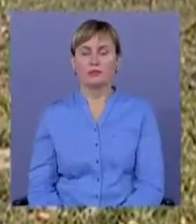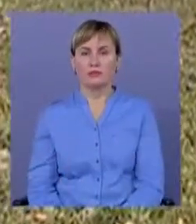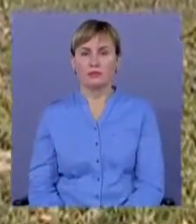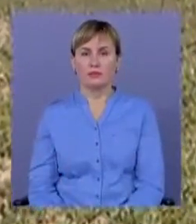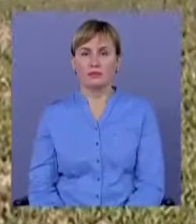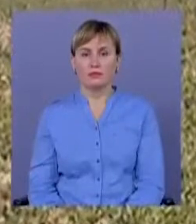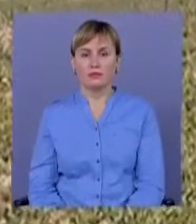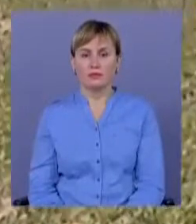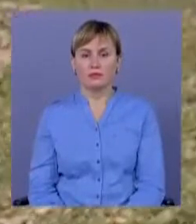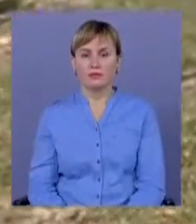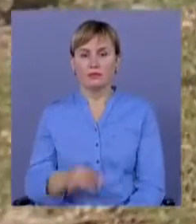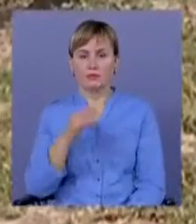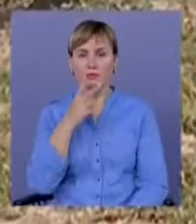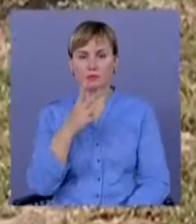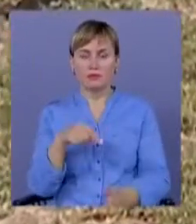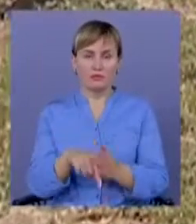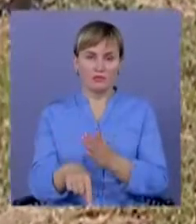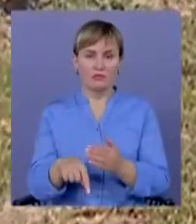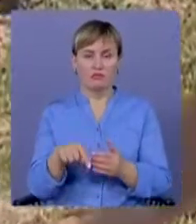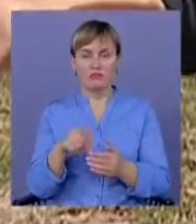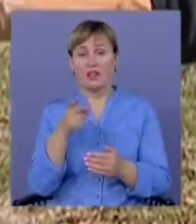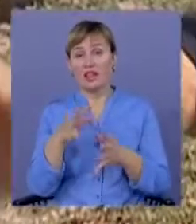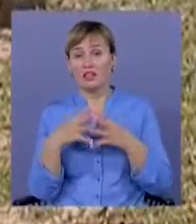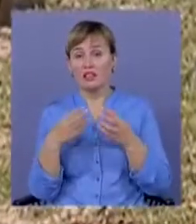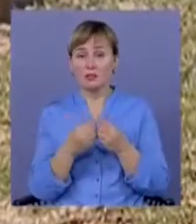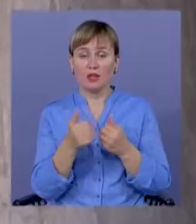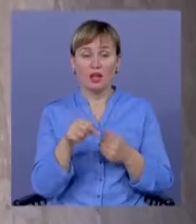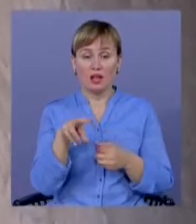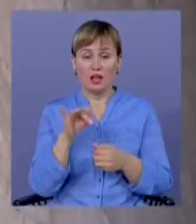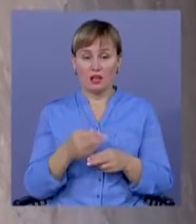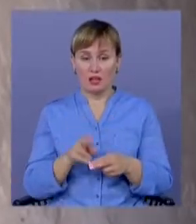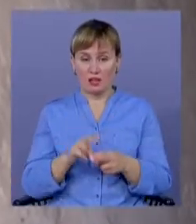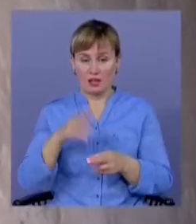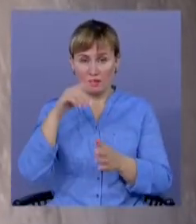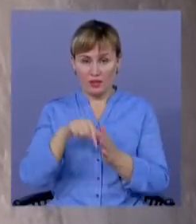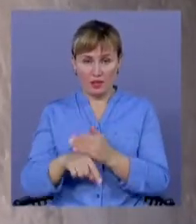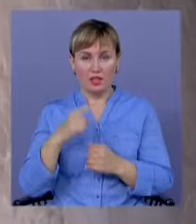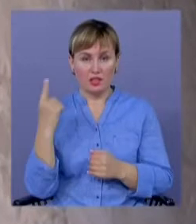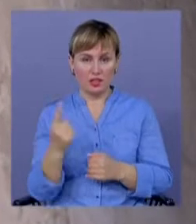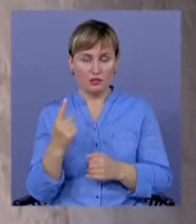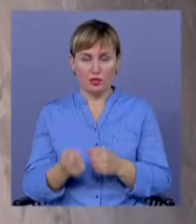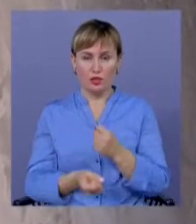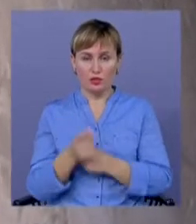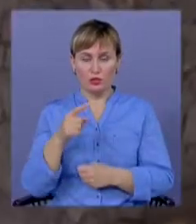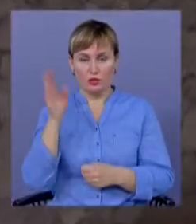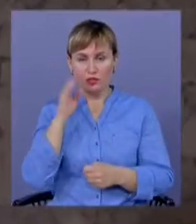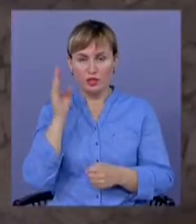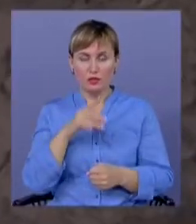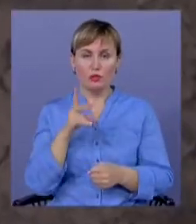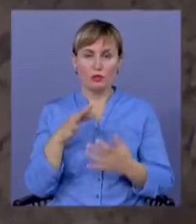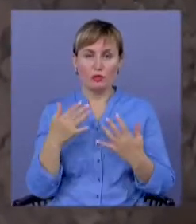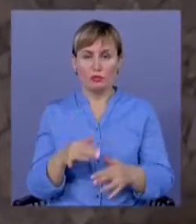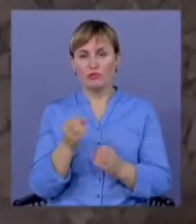На глубине 24 метров пить невозможно. Для семьи Алика Таирова эта скважина – единственный источник живительной влаги. Но вот